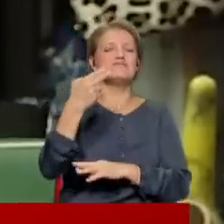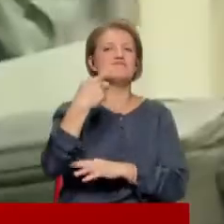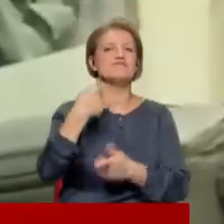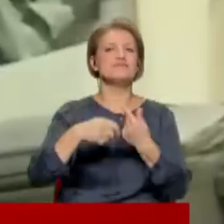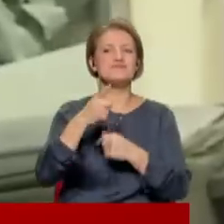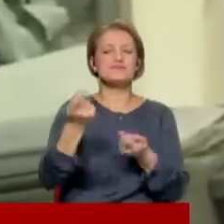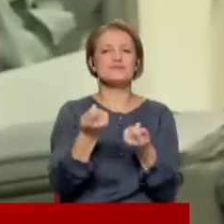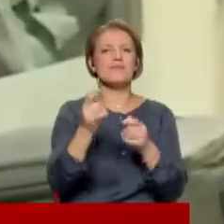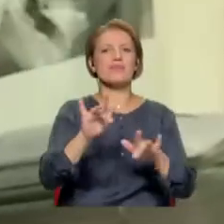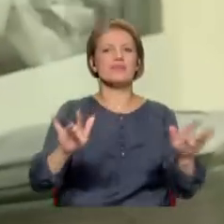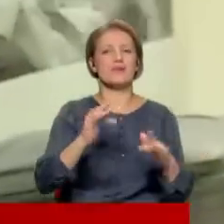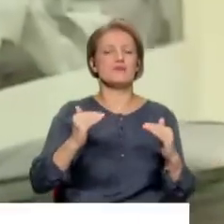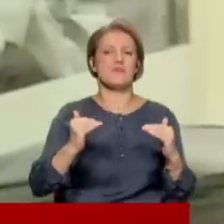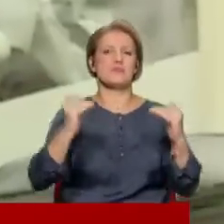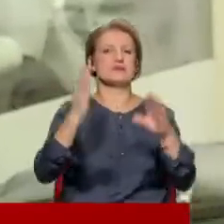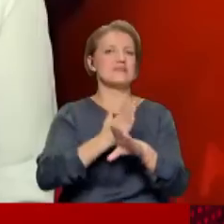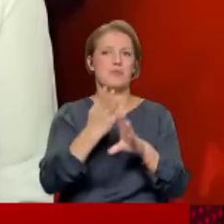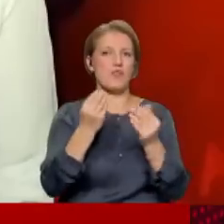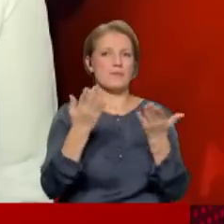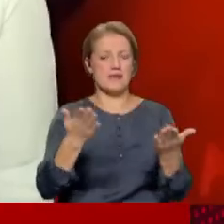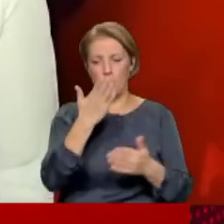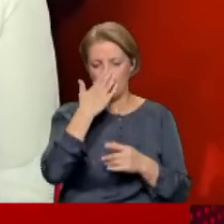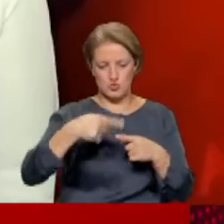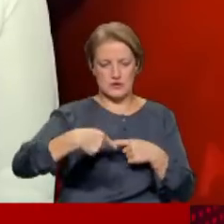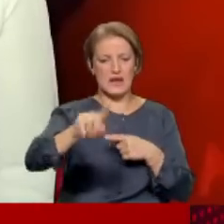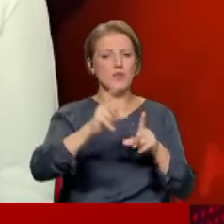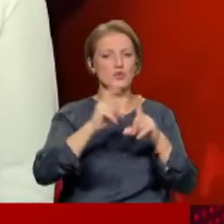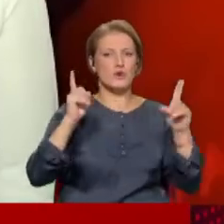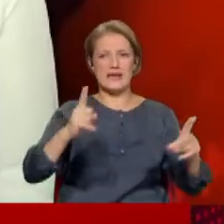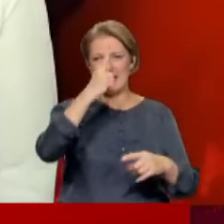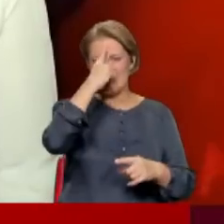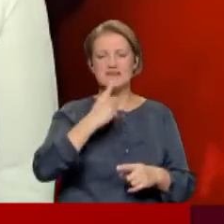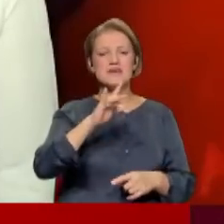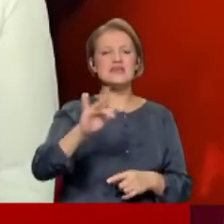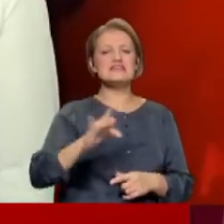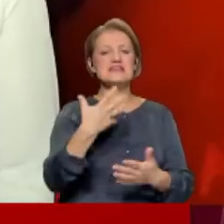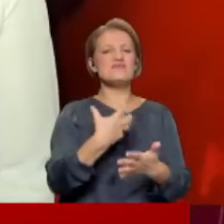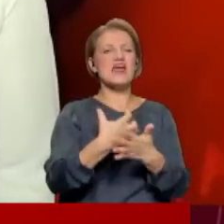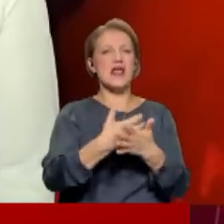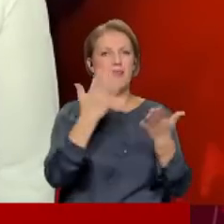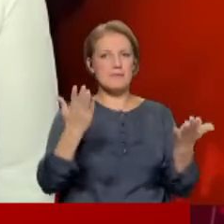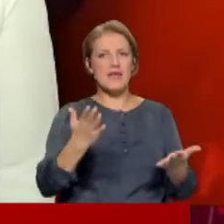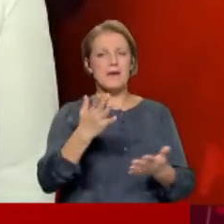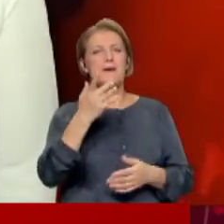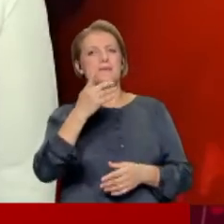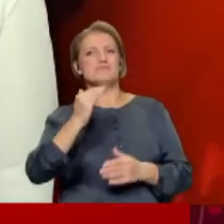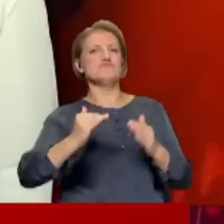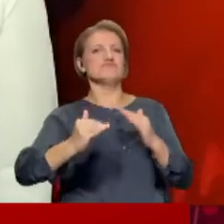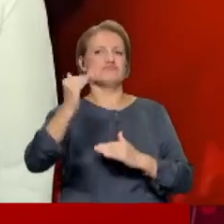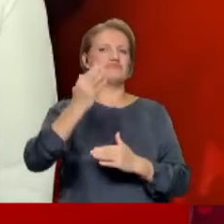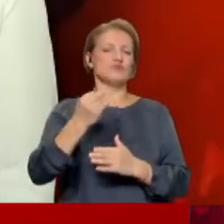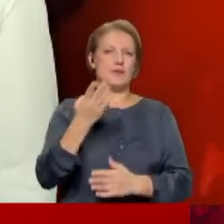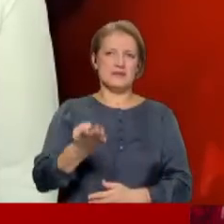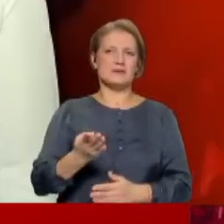durgunluk işsizliğin artmasına da neden olabilir. Önümüzdeki dönemde resmi işsizlik verilerinde bile belirli bir artışla karşı